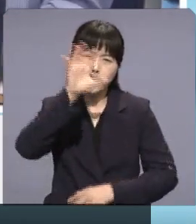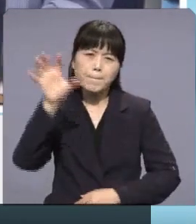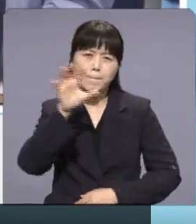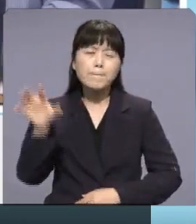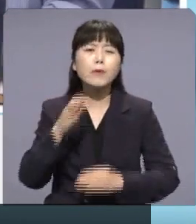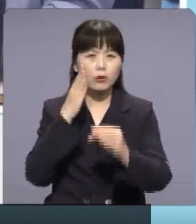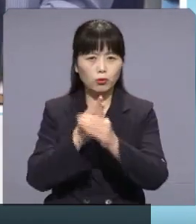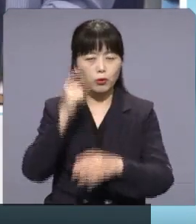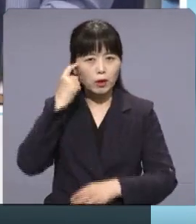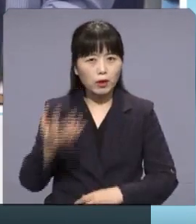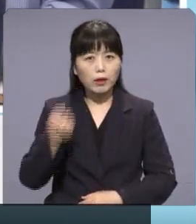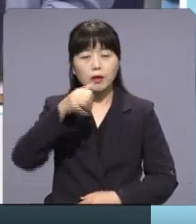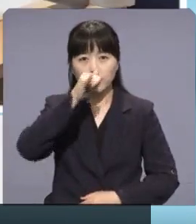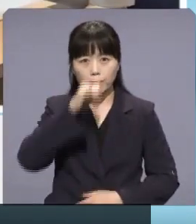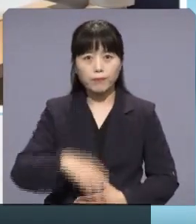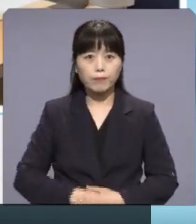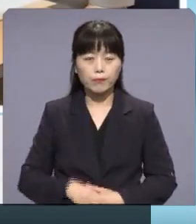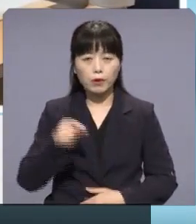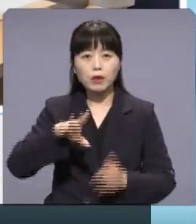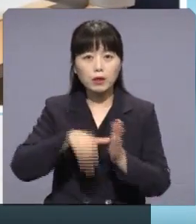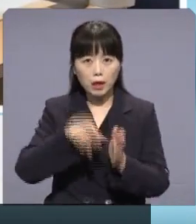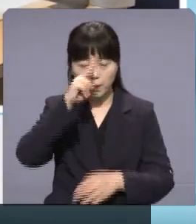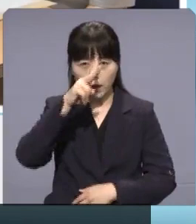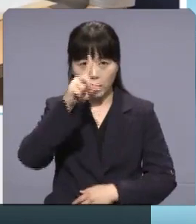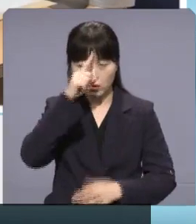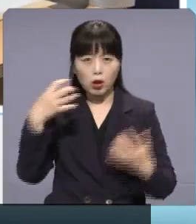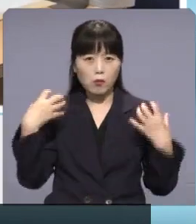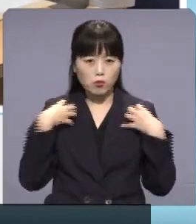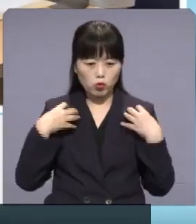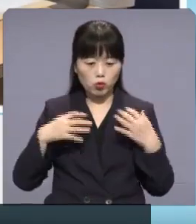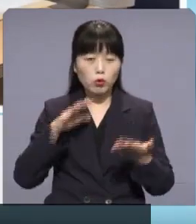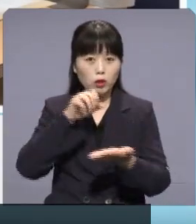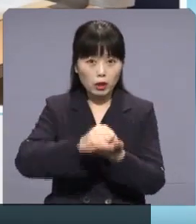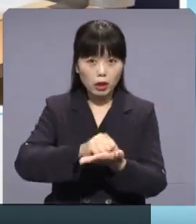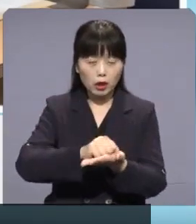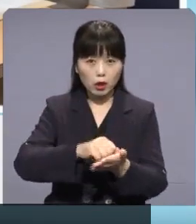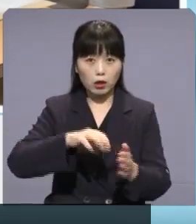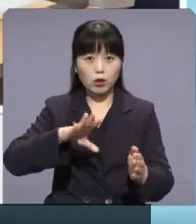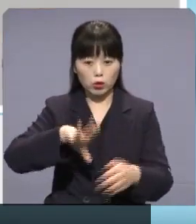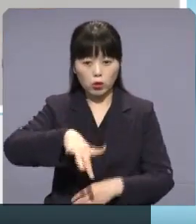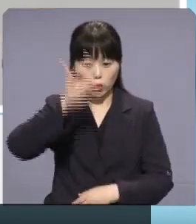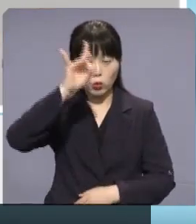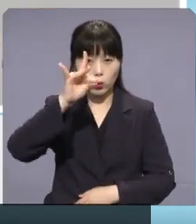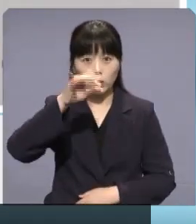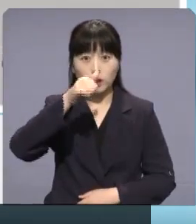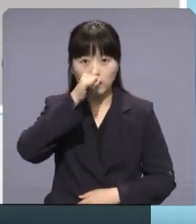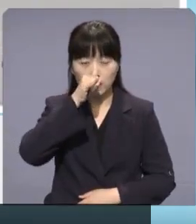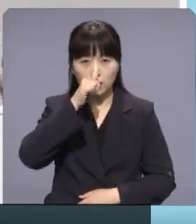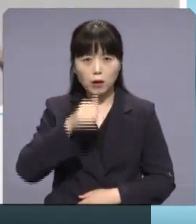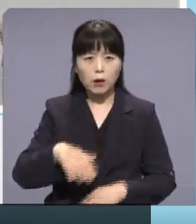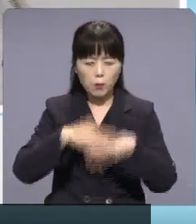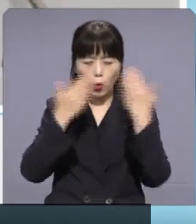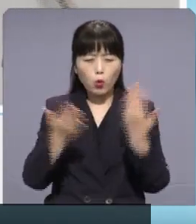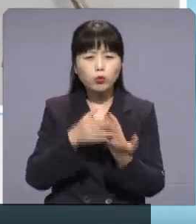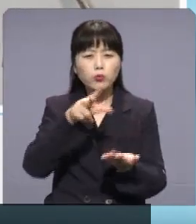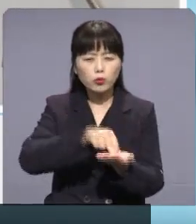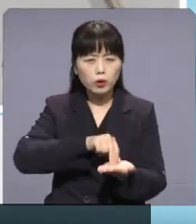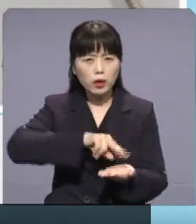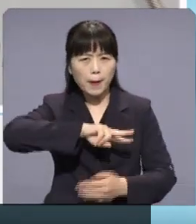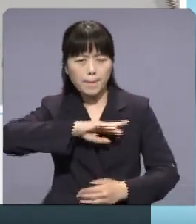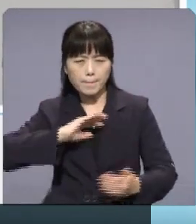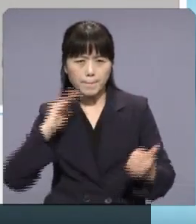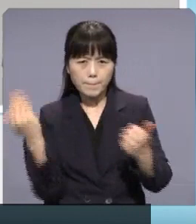이런 생각을 하게 돼요. 그러니까 당시도 박근혜 정부가 집권 초기, 그러니까 집권하고 난 초기였거든요. 모든 이슈를